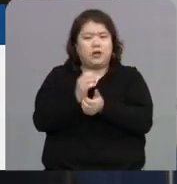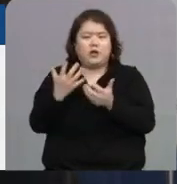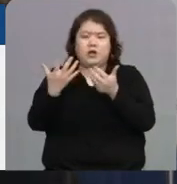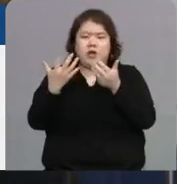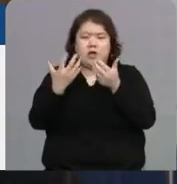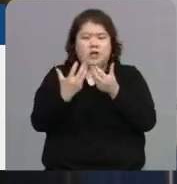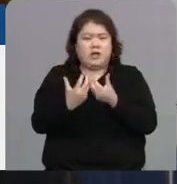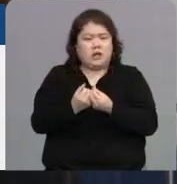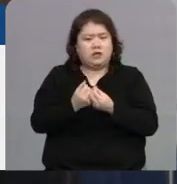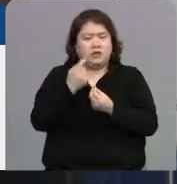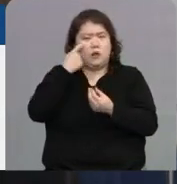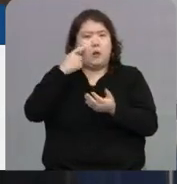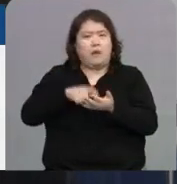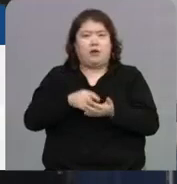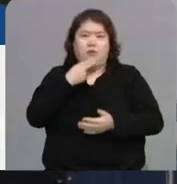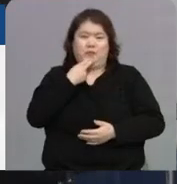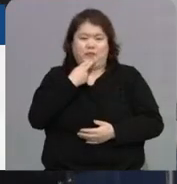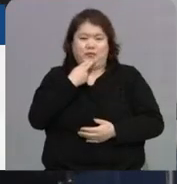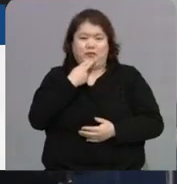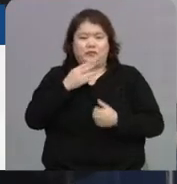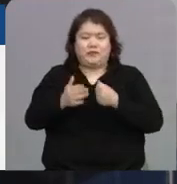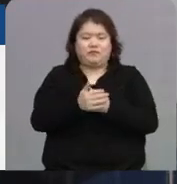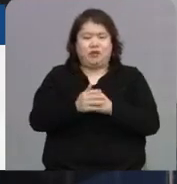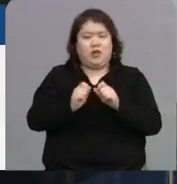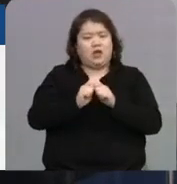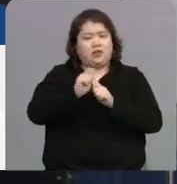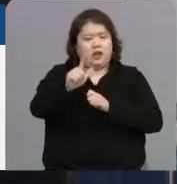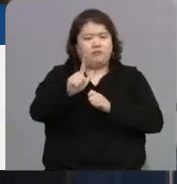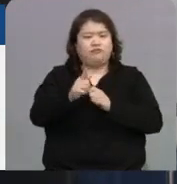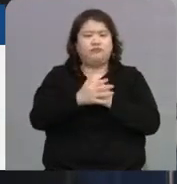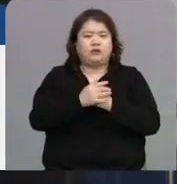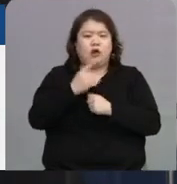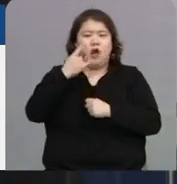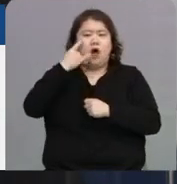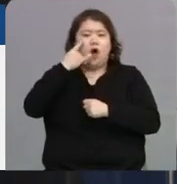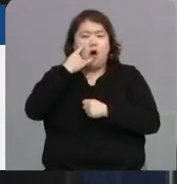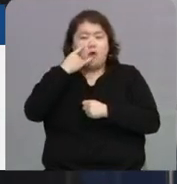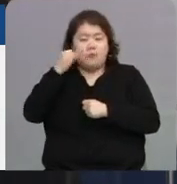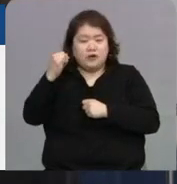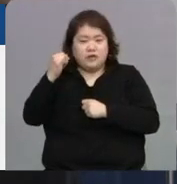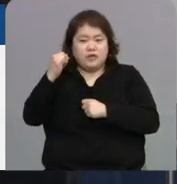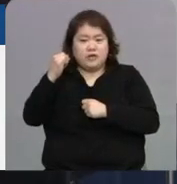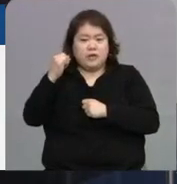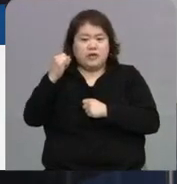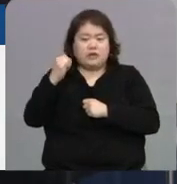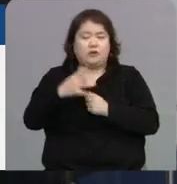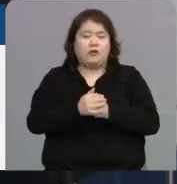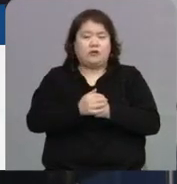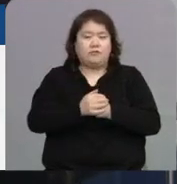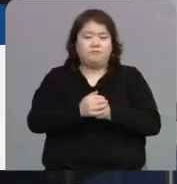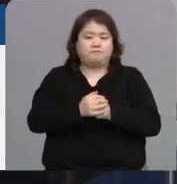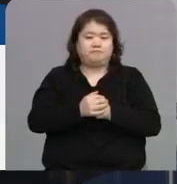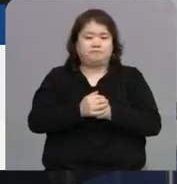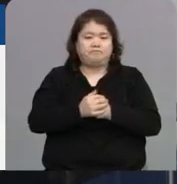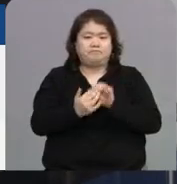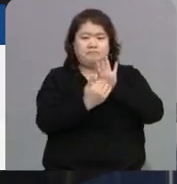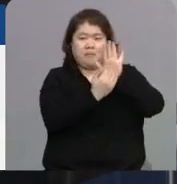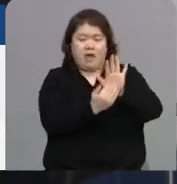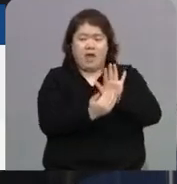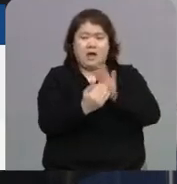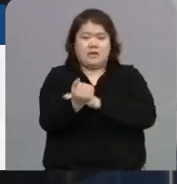아직까지는 보고된 예가 없습니다. 대부분의 경우에 어머니로부터